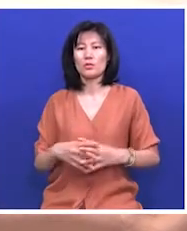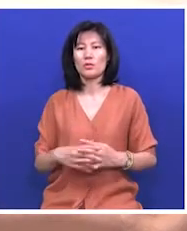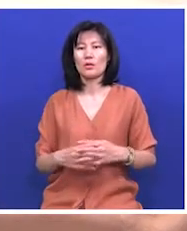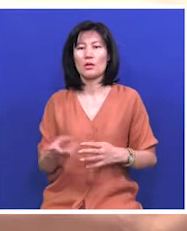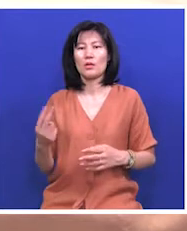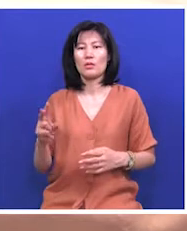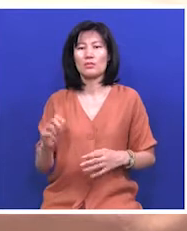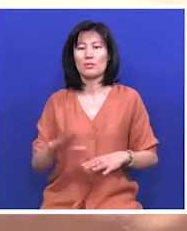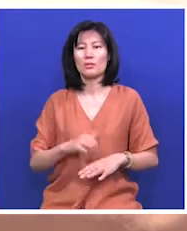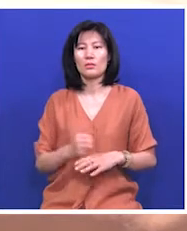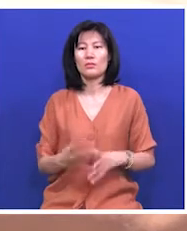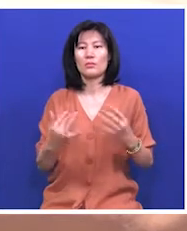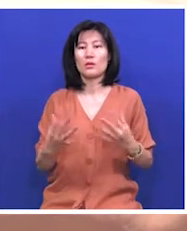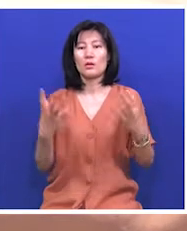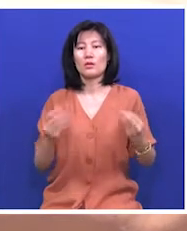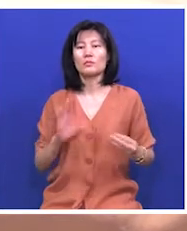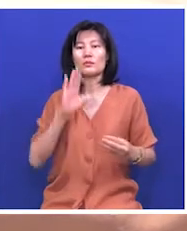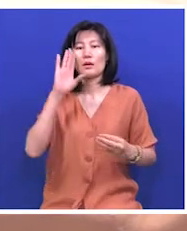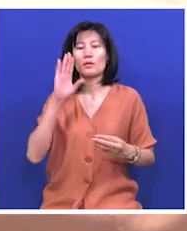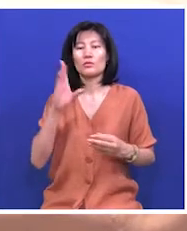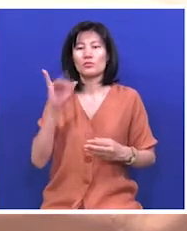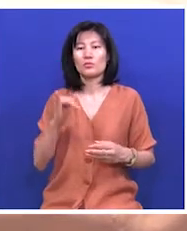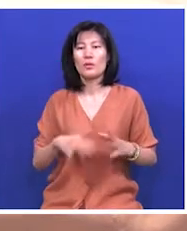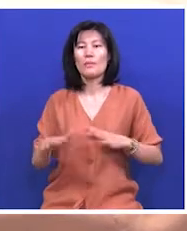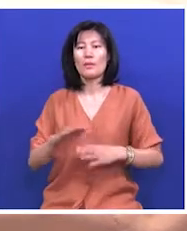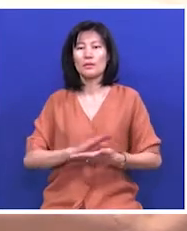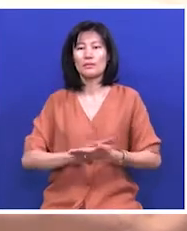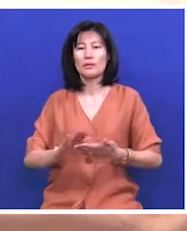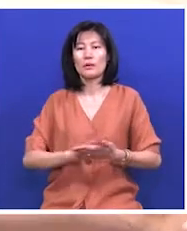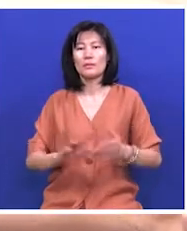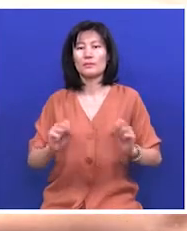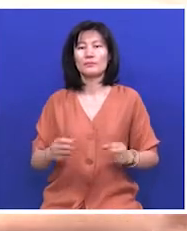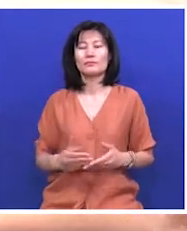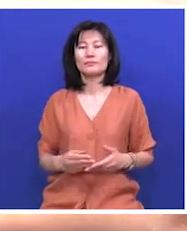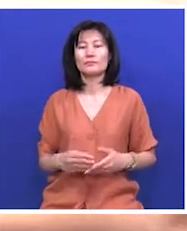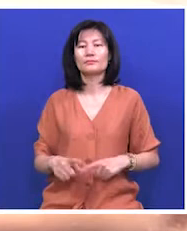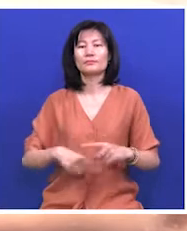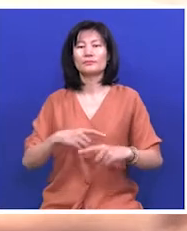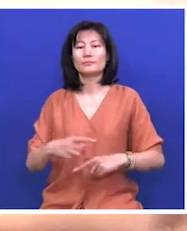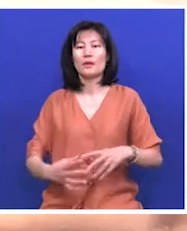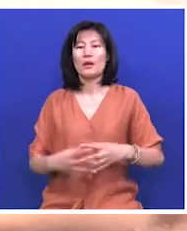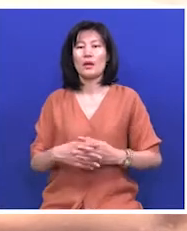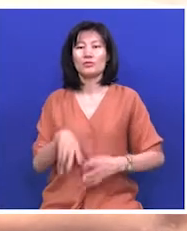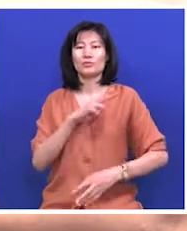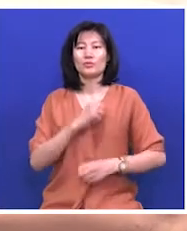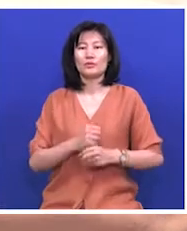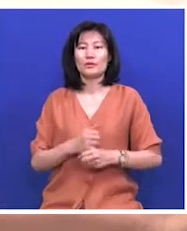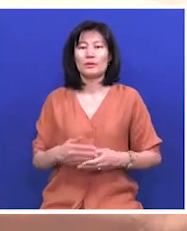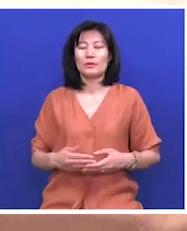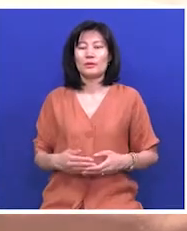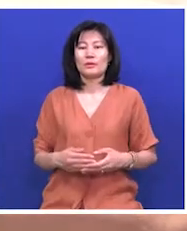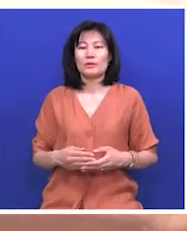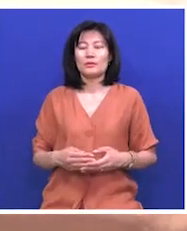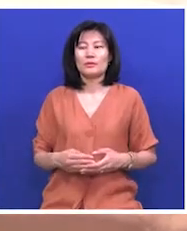ауылында. Құдайға шүкір мына бүгінгі таңға мына суды бәрін шығарып қойып, келесі ауданның мына